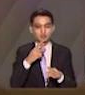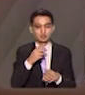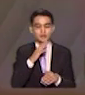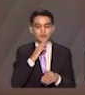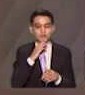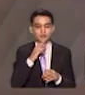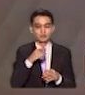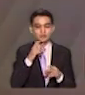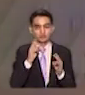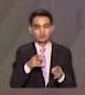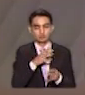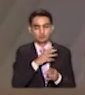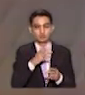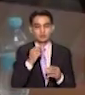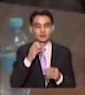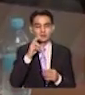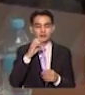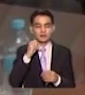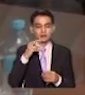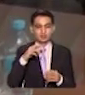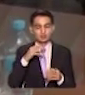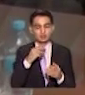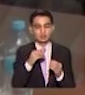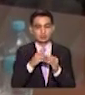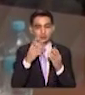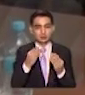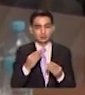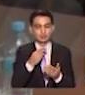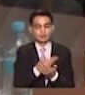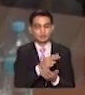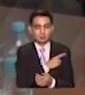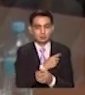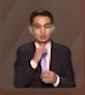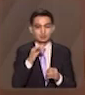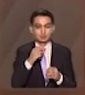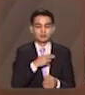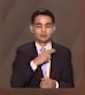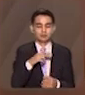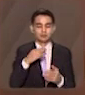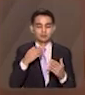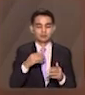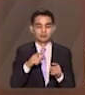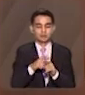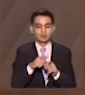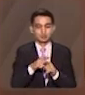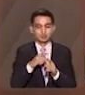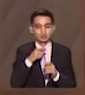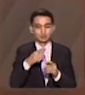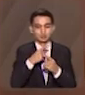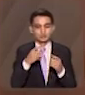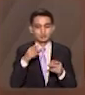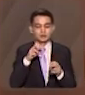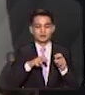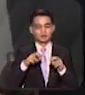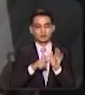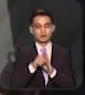бірнеше дене жарақаттарын алса, Ксения Овсянникова 10 күн комада жатып қайтыс болды. Айыпталушы шекара асып, оған халықаралық іздеу жарияланған. Үкім